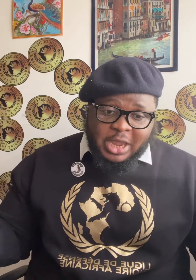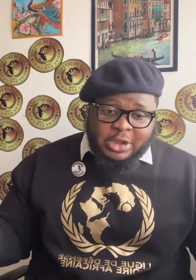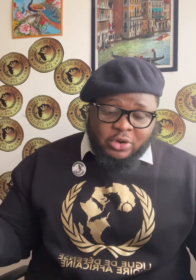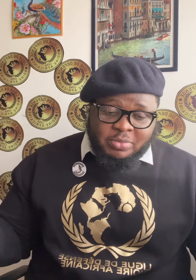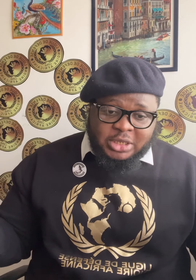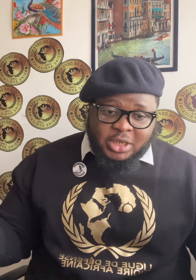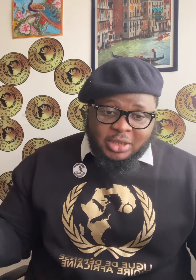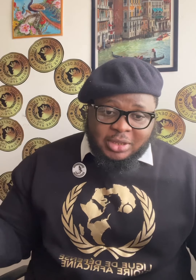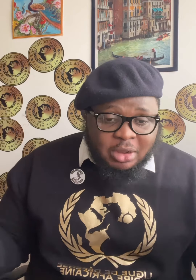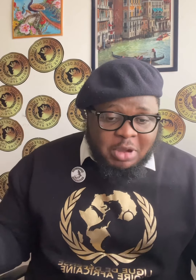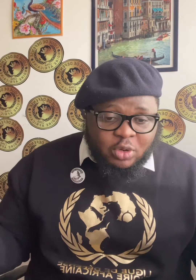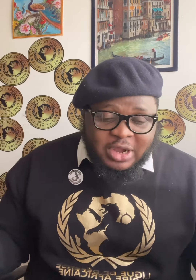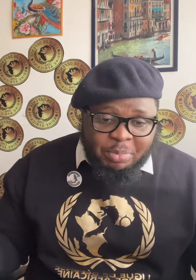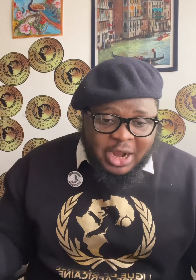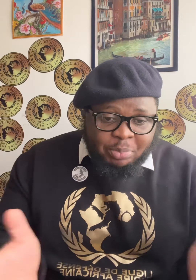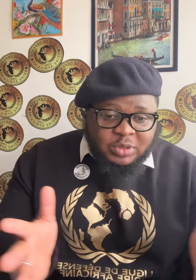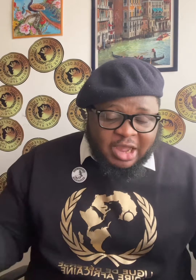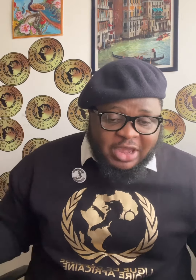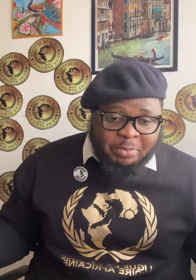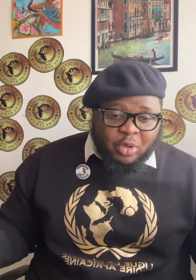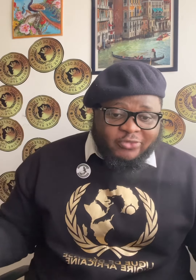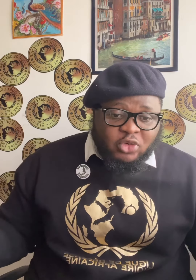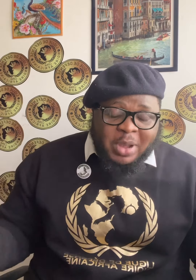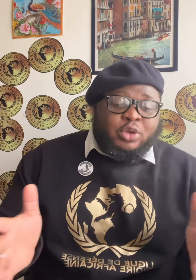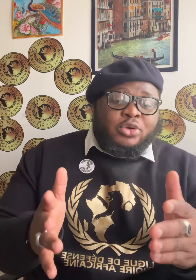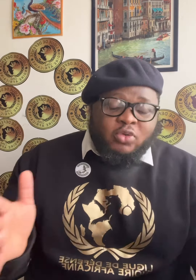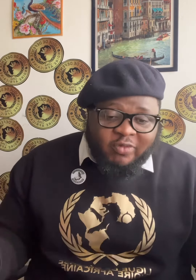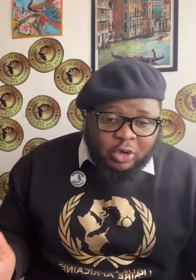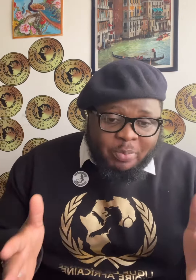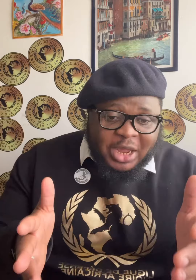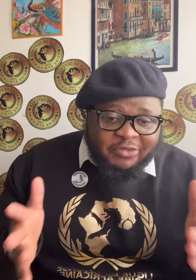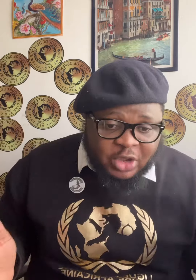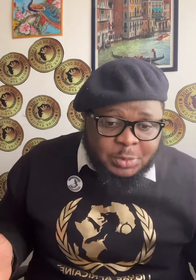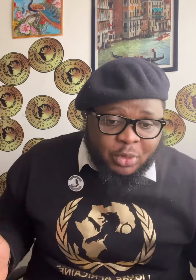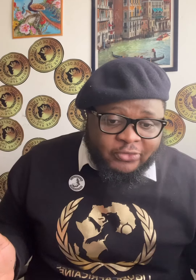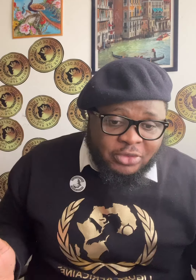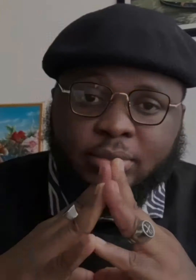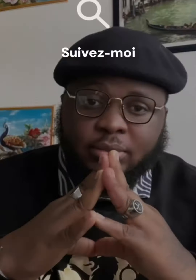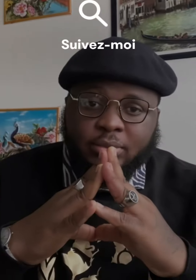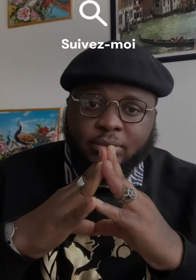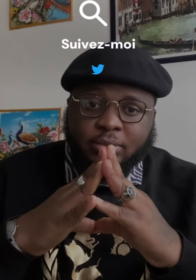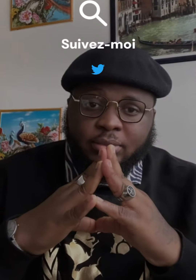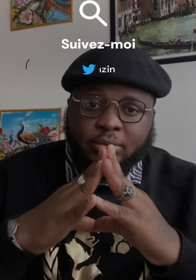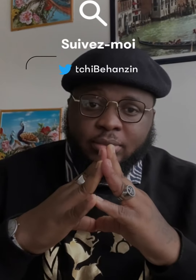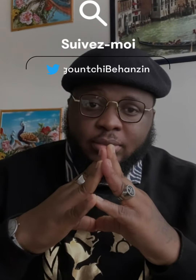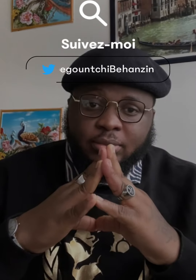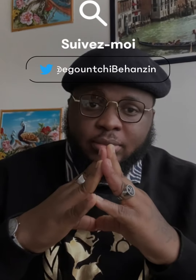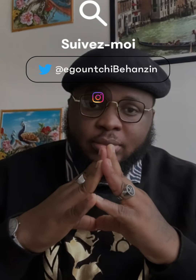Forum économique. Macron n'est pas là pour travailler pour vous. Macron ne gouverne pas la France pour vous.